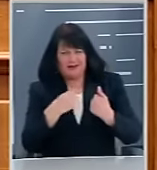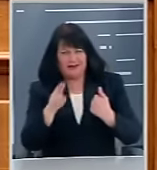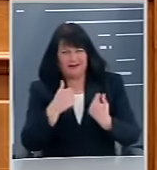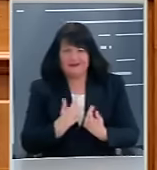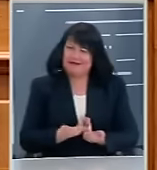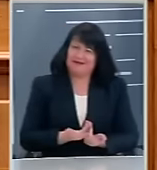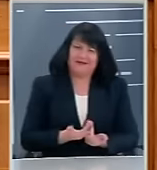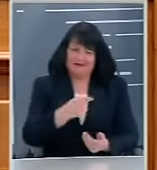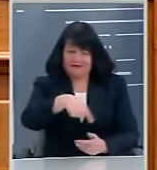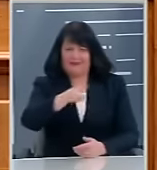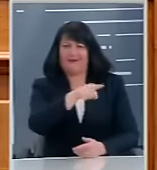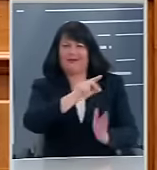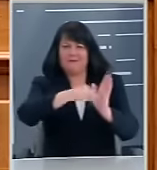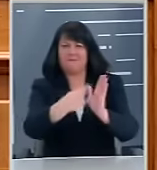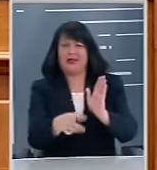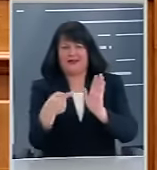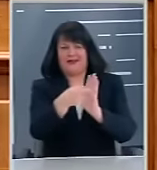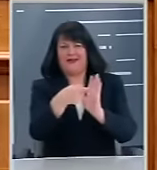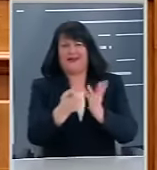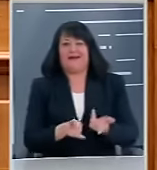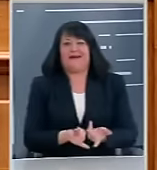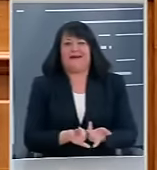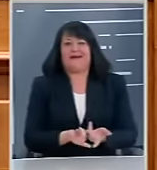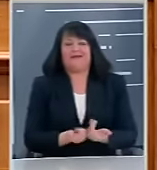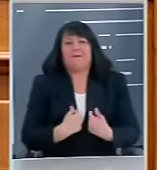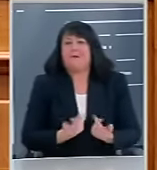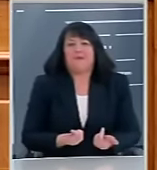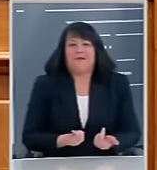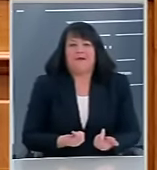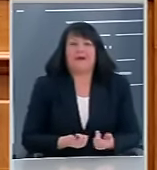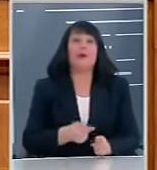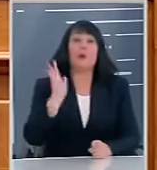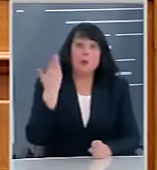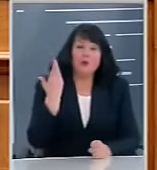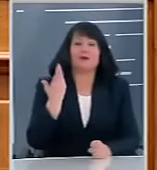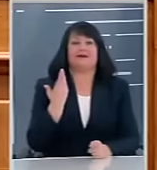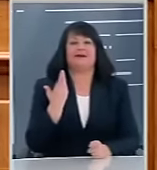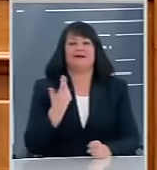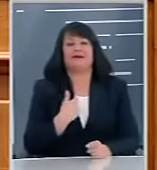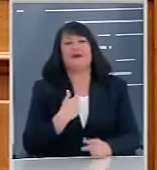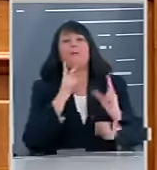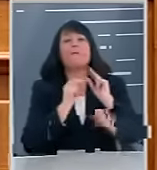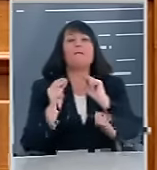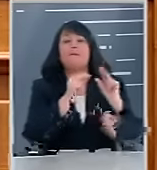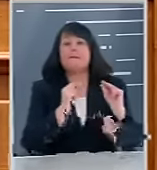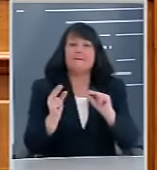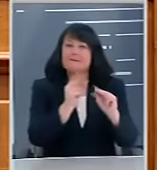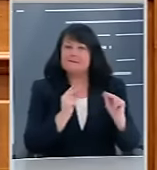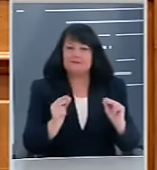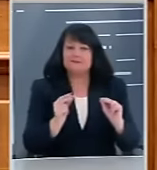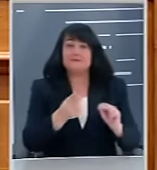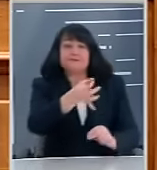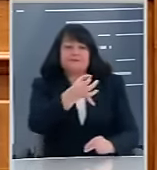ότι εσείς το υπογράψατε. Και όχι απλώς το υπογράψατε, αλλά τότε, όταν γινόντουσαν οι συνομιλίες, λέγατε ότι δεν